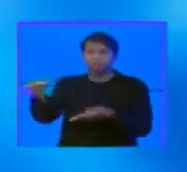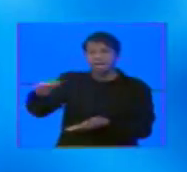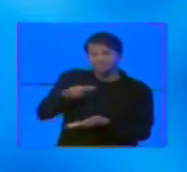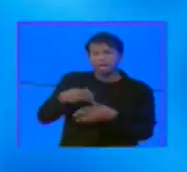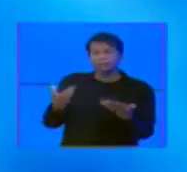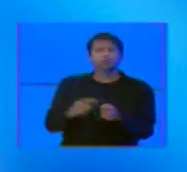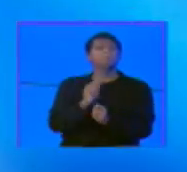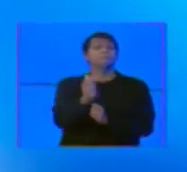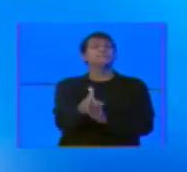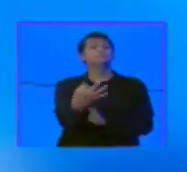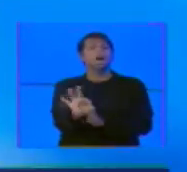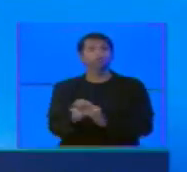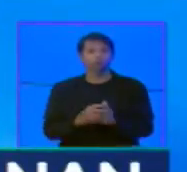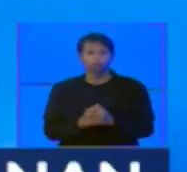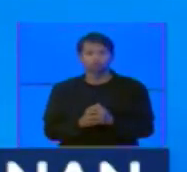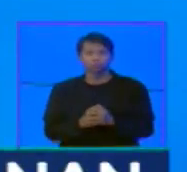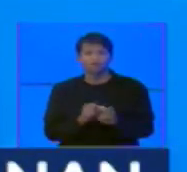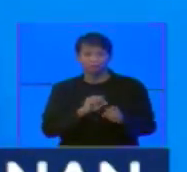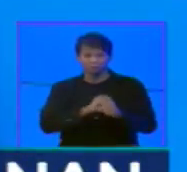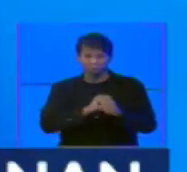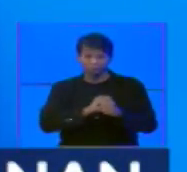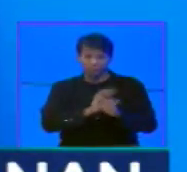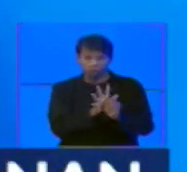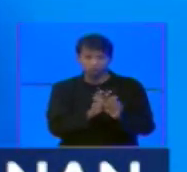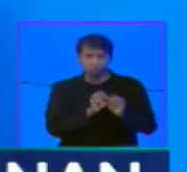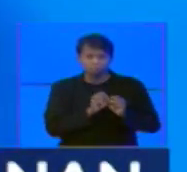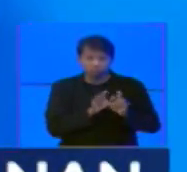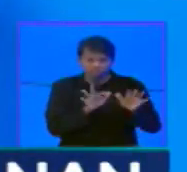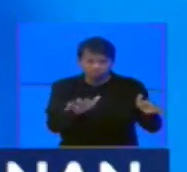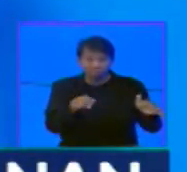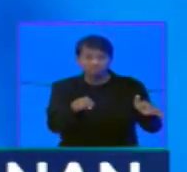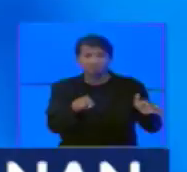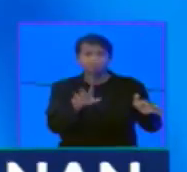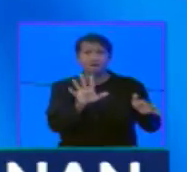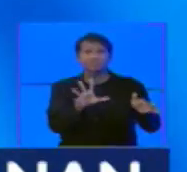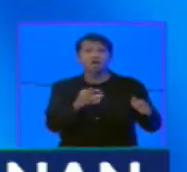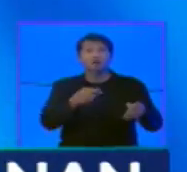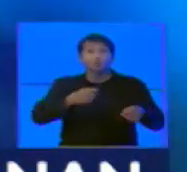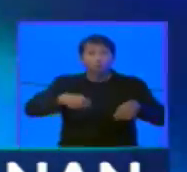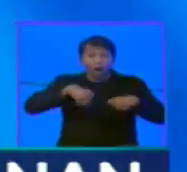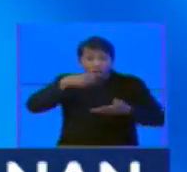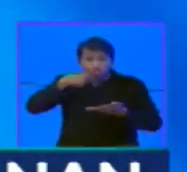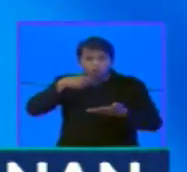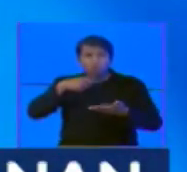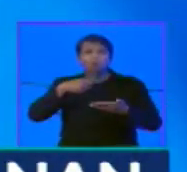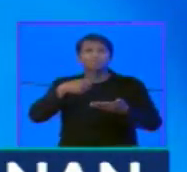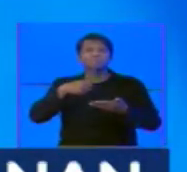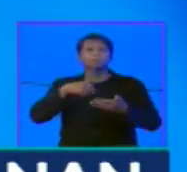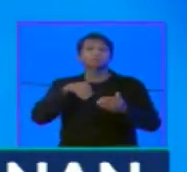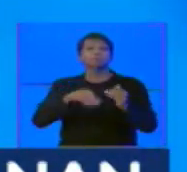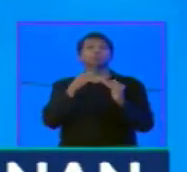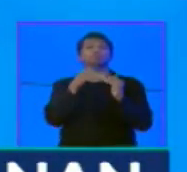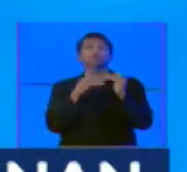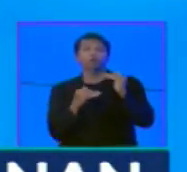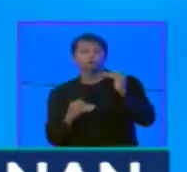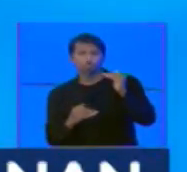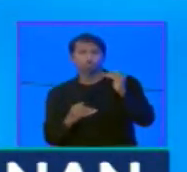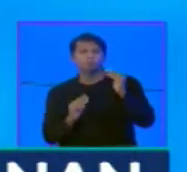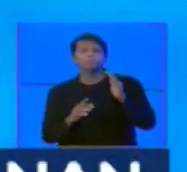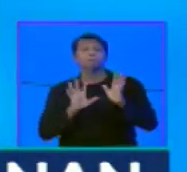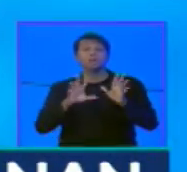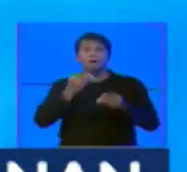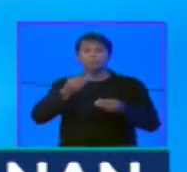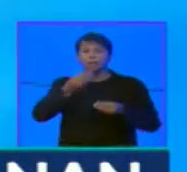Pemirsa, mewabahnya COVID-19 membuat pendapatan warung makan menurun. Pembagian bantuan makanan yang bekerjasama dengan warung makan pun memberikan